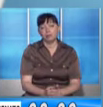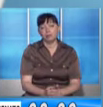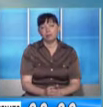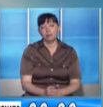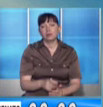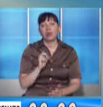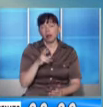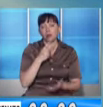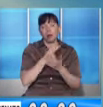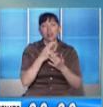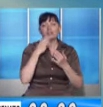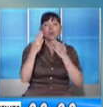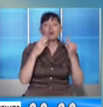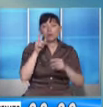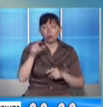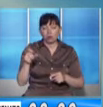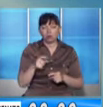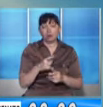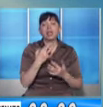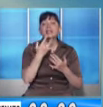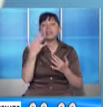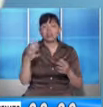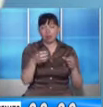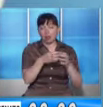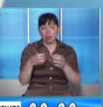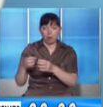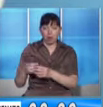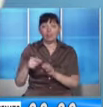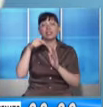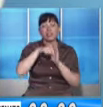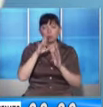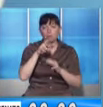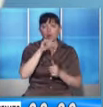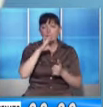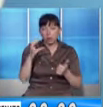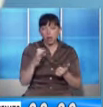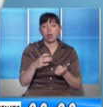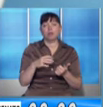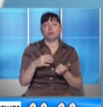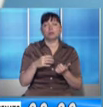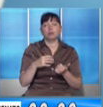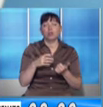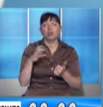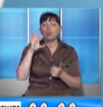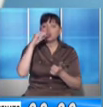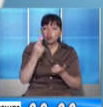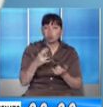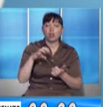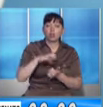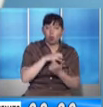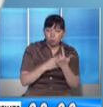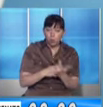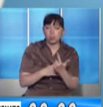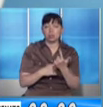așa cum arată sondajele, câteva entități, printre care PAS, blocul electoral al socialiștilor și